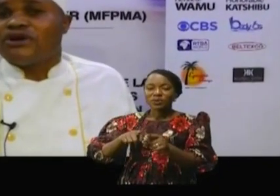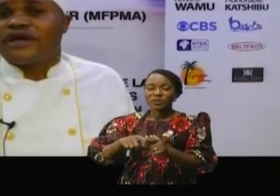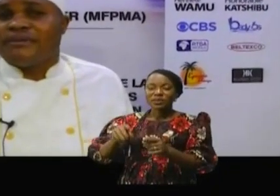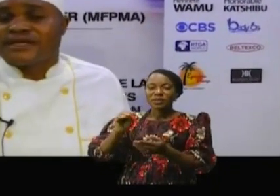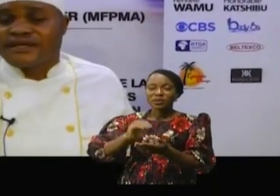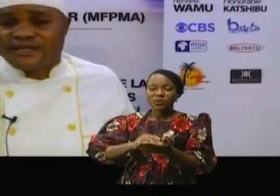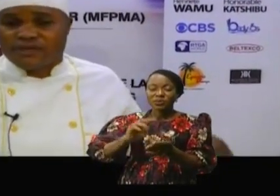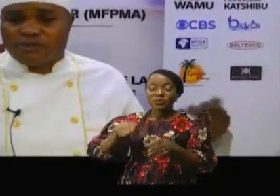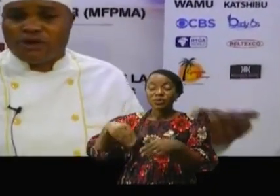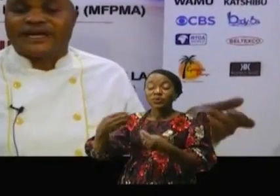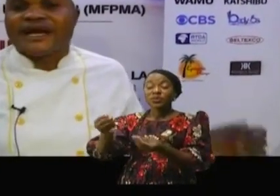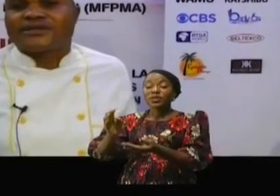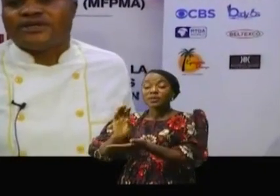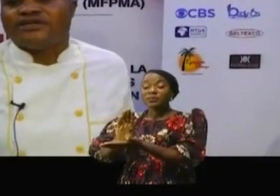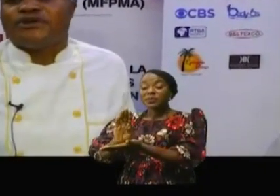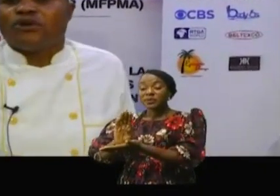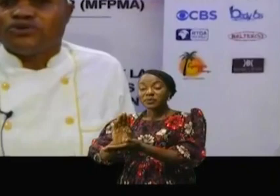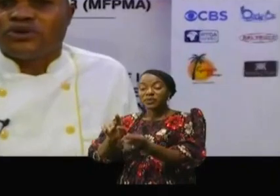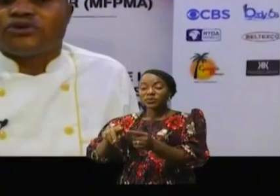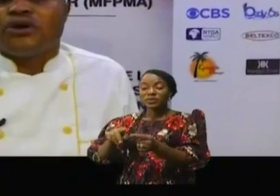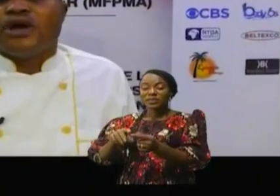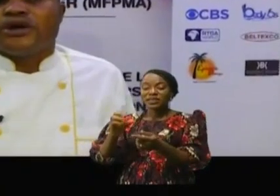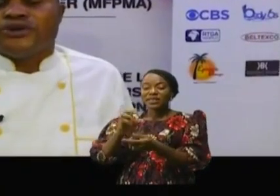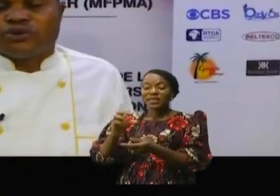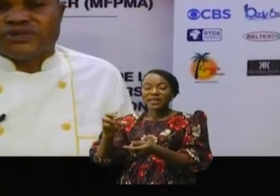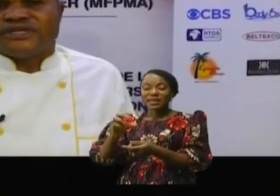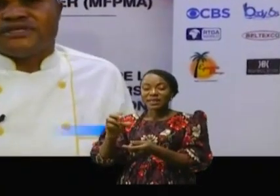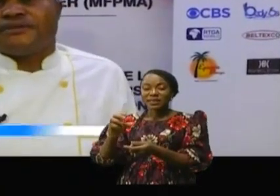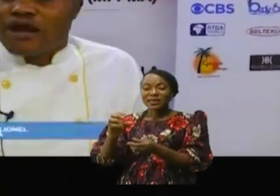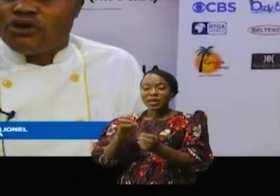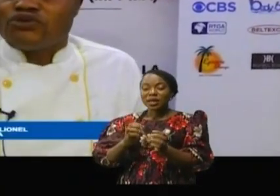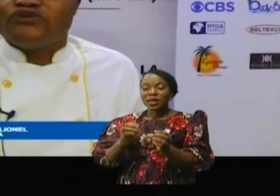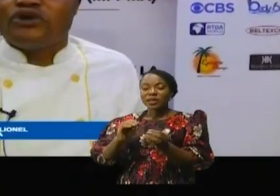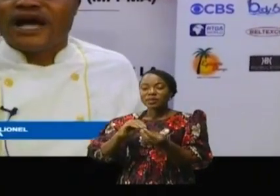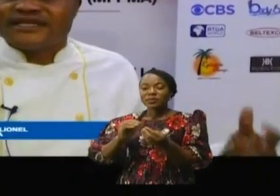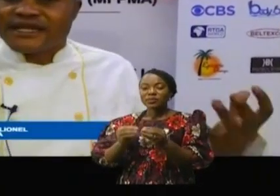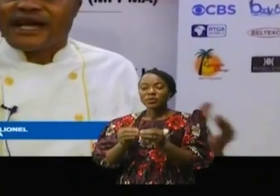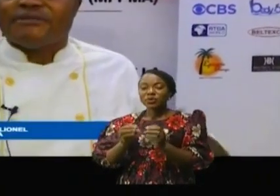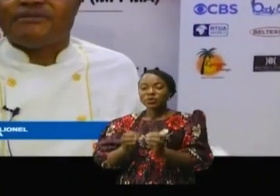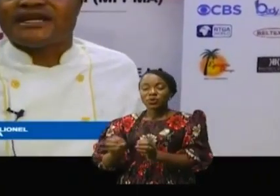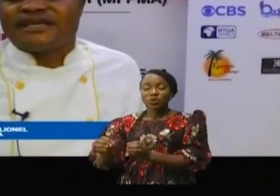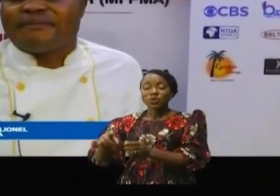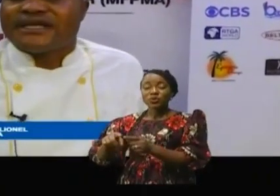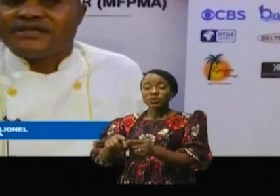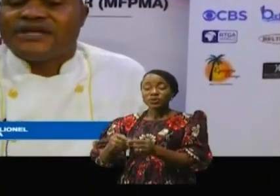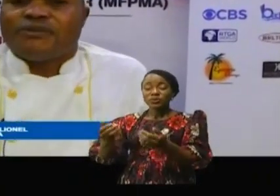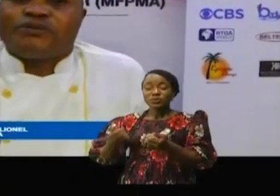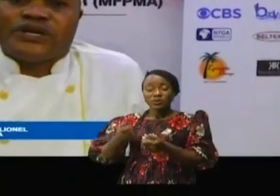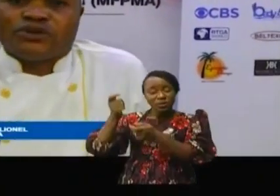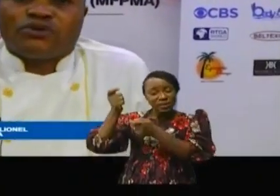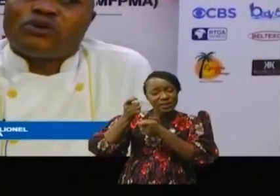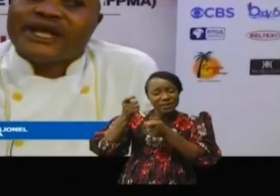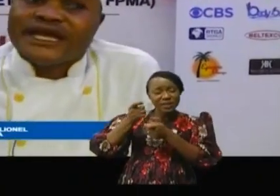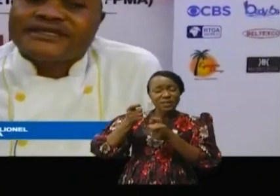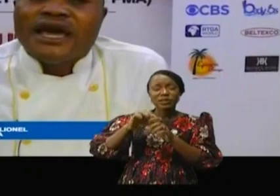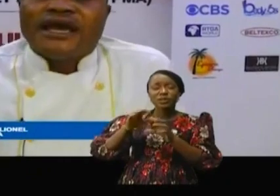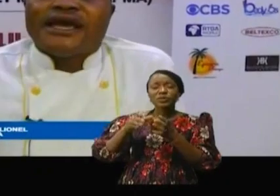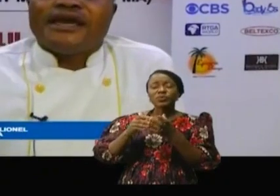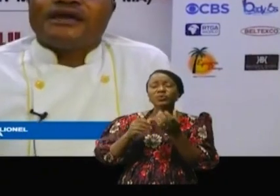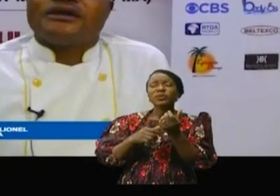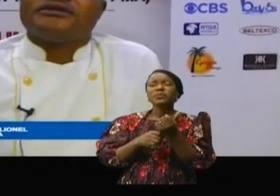nous allons émettre directement des cartes de numéro d'autres de cuisiniers. Donc nous voulons attirer quand même la sympathie de la population